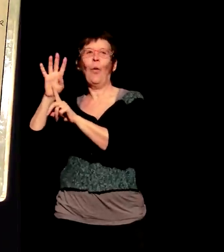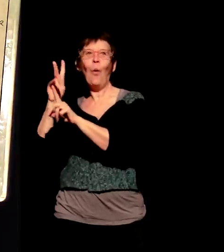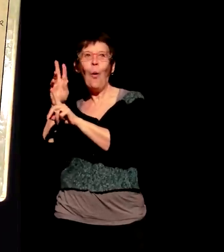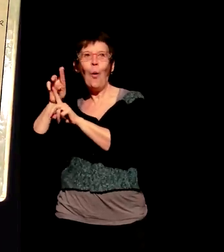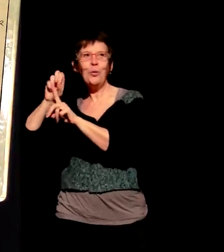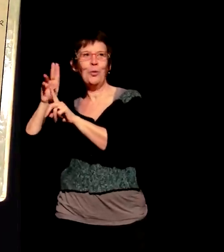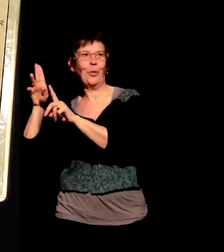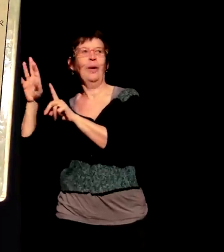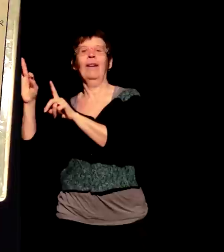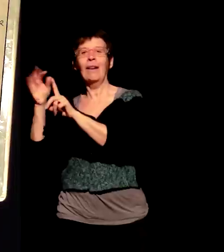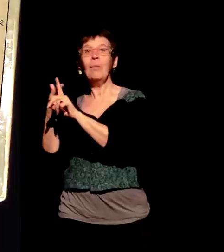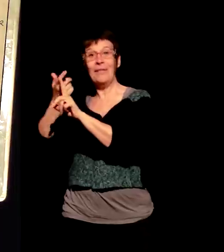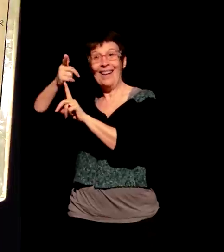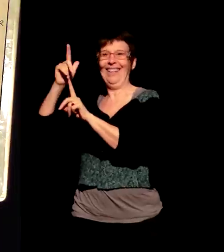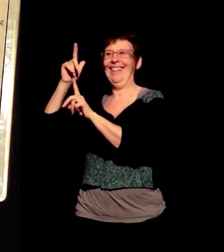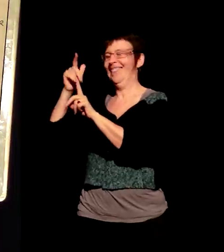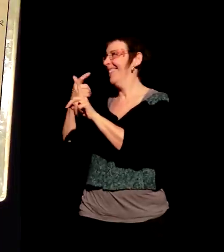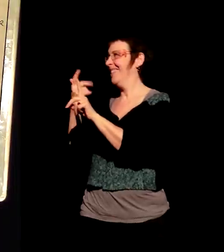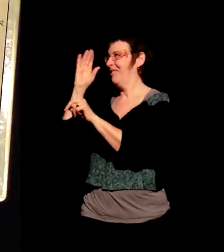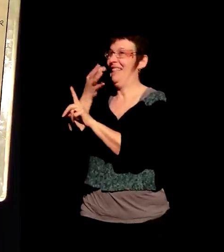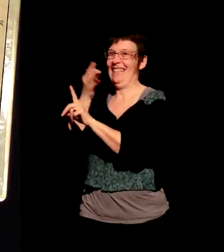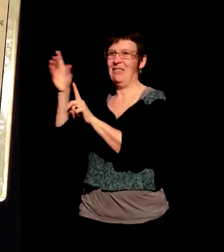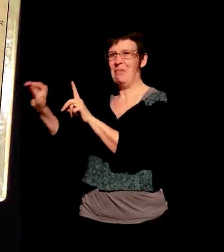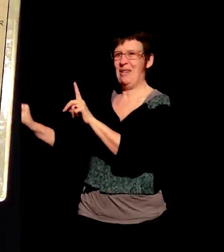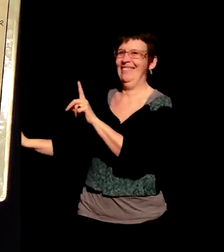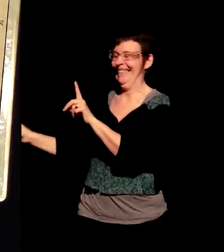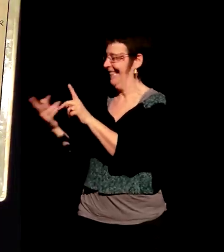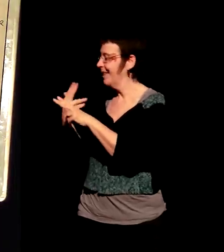Je le dis pour lui laisser le temps de traduire Finkielkraut, je lui avais dit que j'écrirais, mais je ne sais pas comment ça s'écrit.